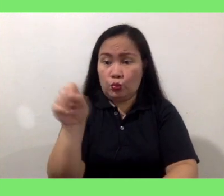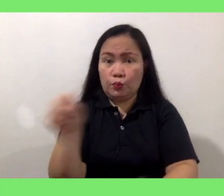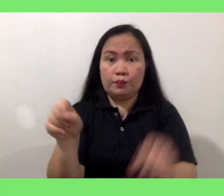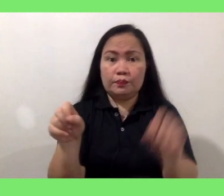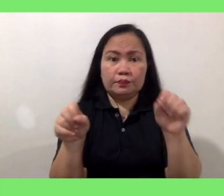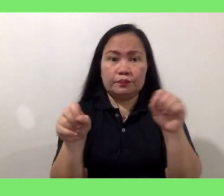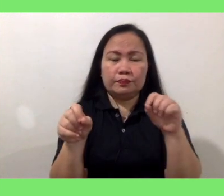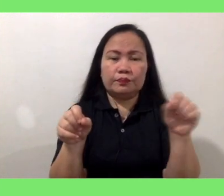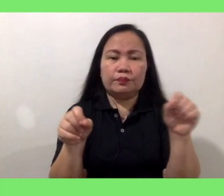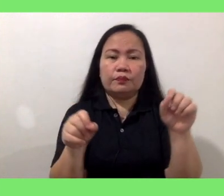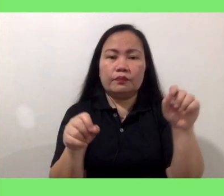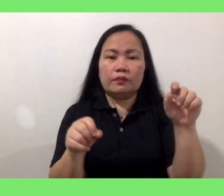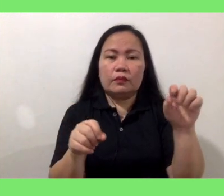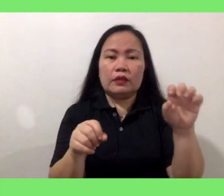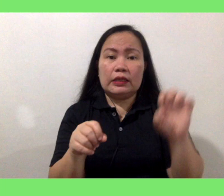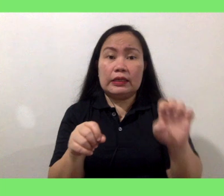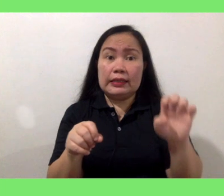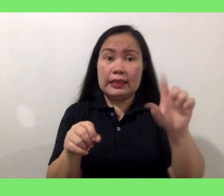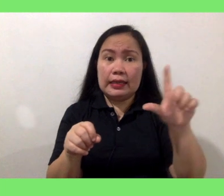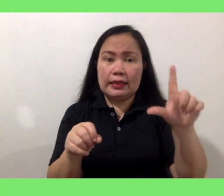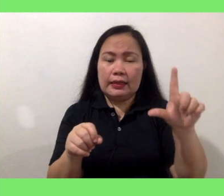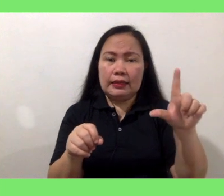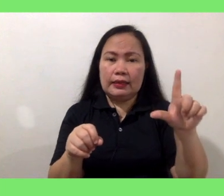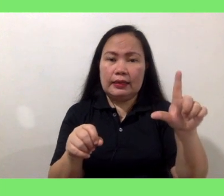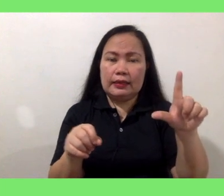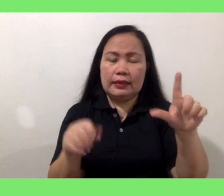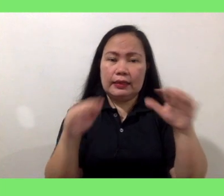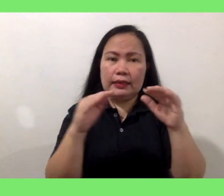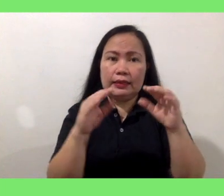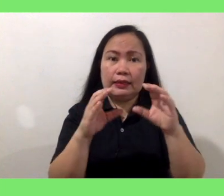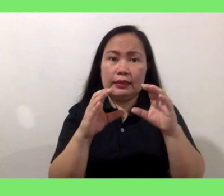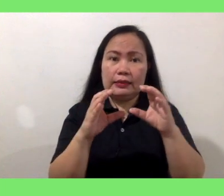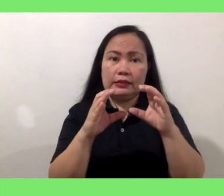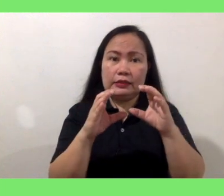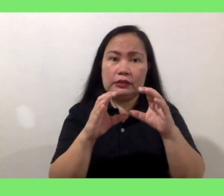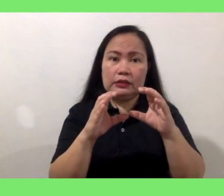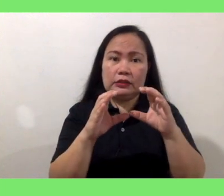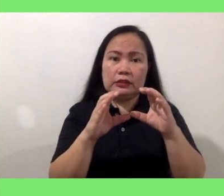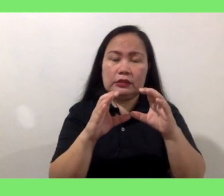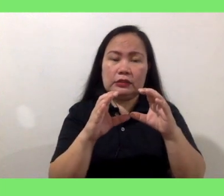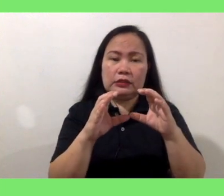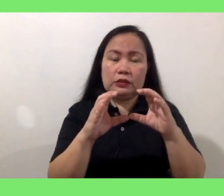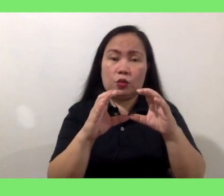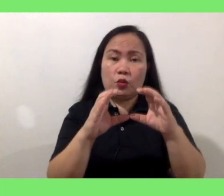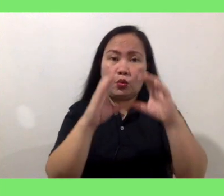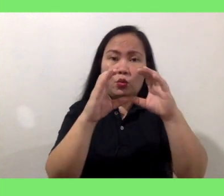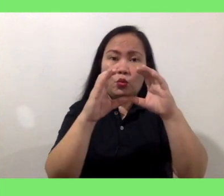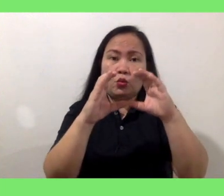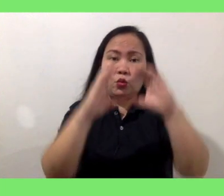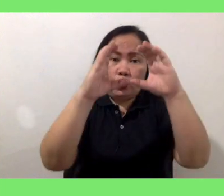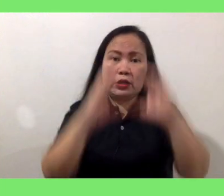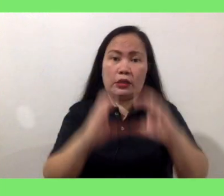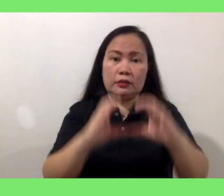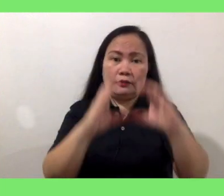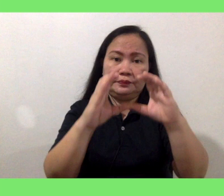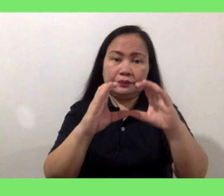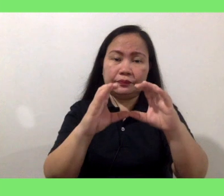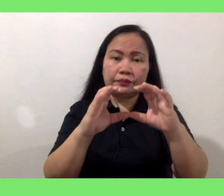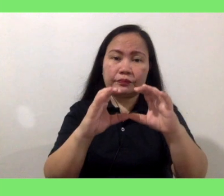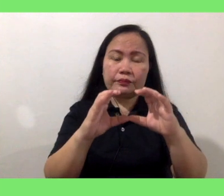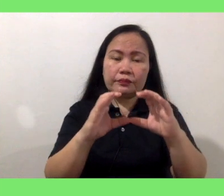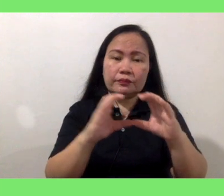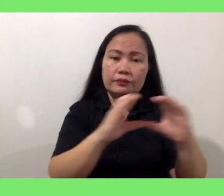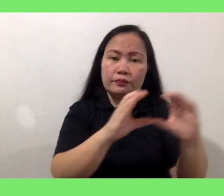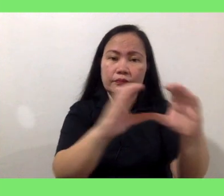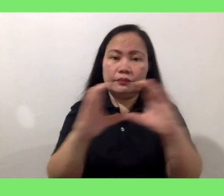that line segment EL is congruent to line segment VO.